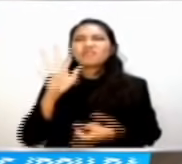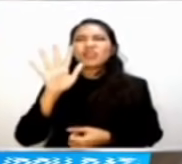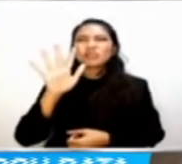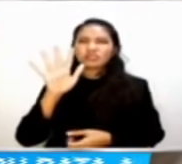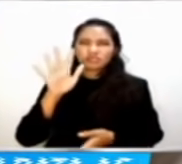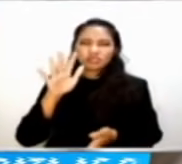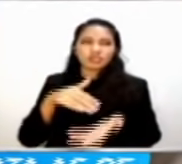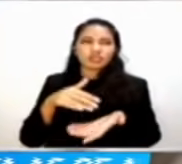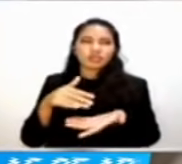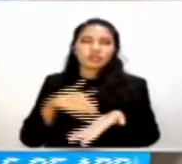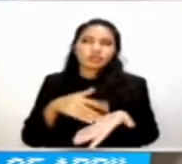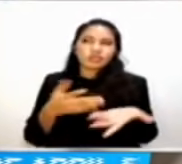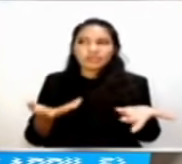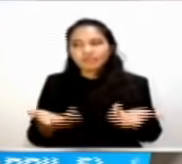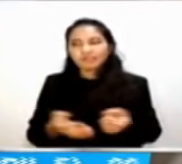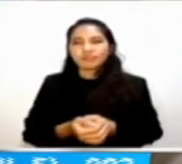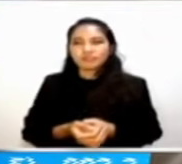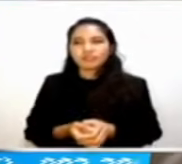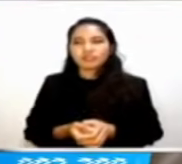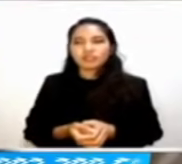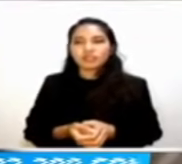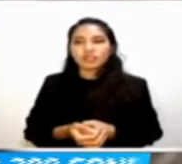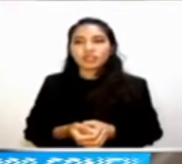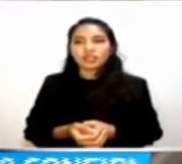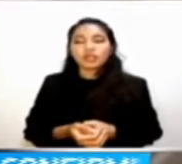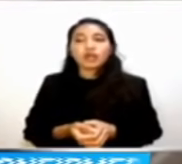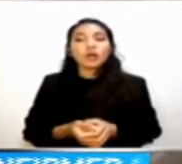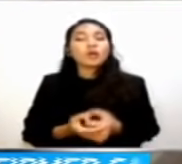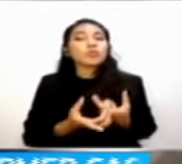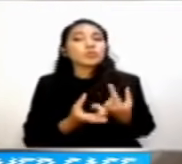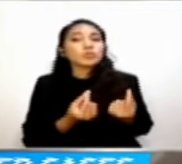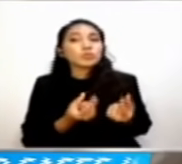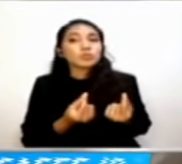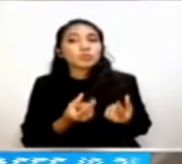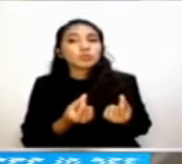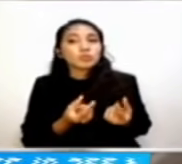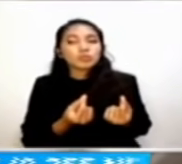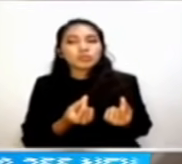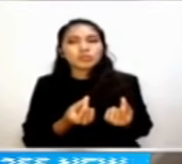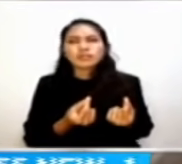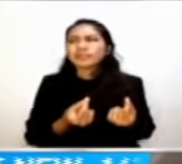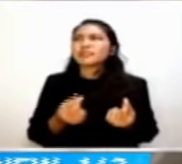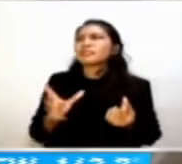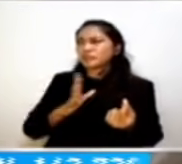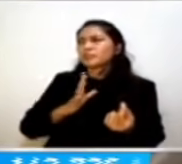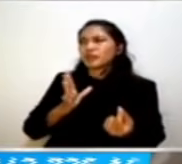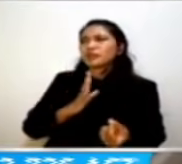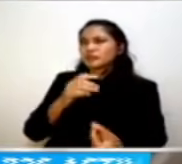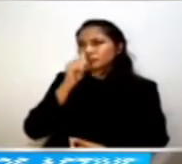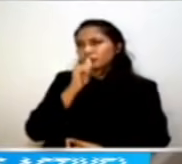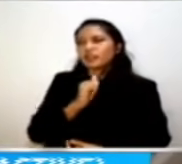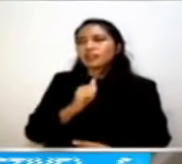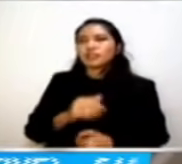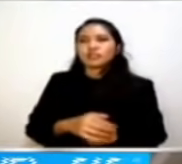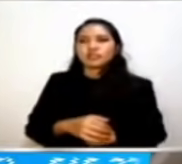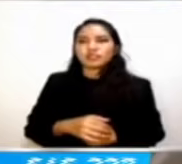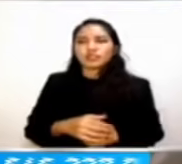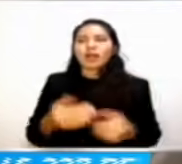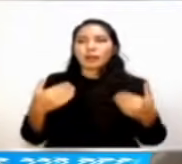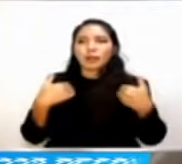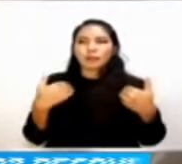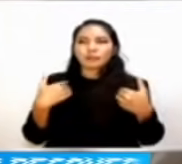meron. Ay, paano epekto nun sa negosyo? Hindi, okay na din po yun kasi kahit papano po may pumapasok na pera sa